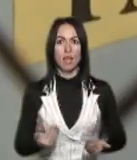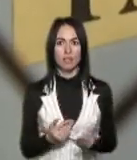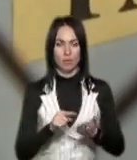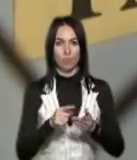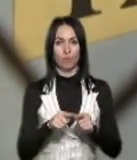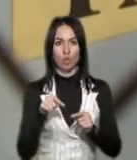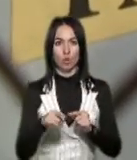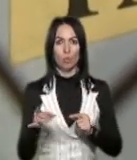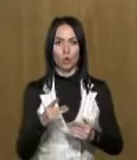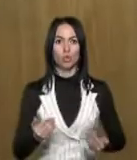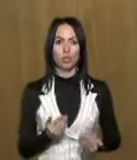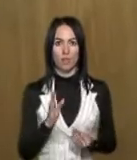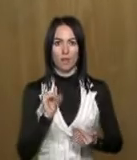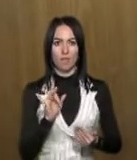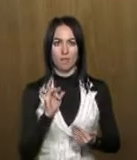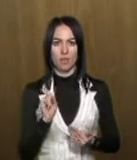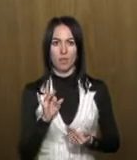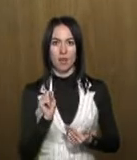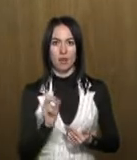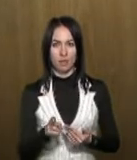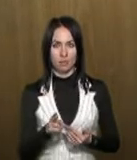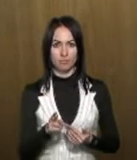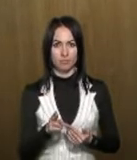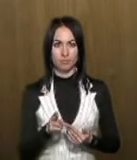цьому районі живе Віра Рак. У нас